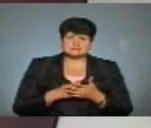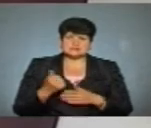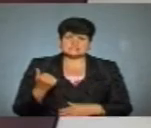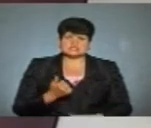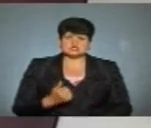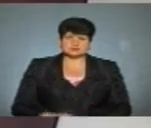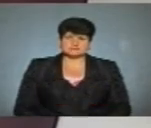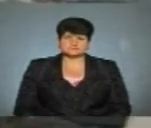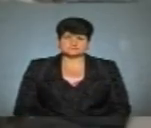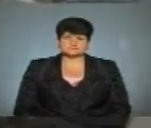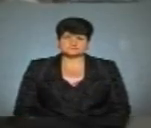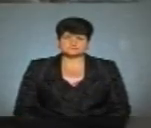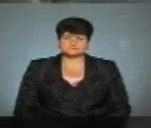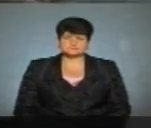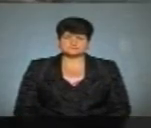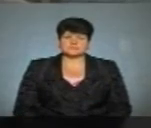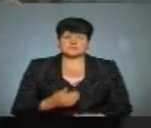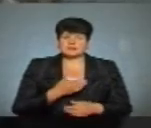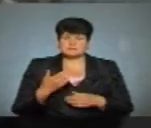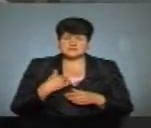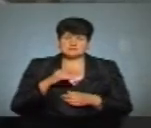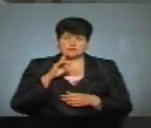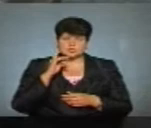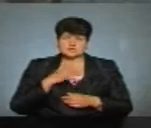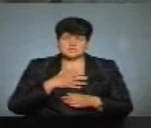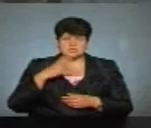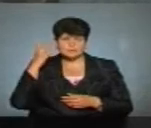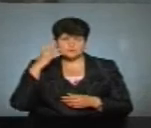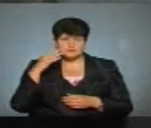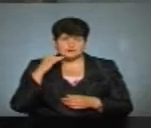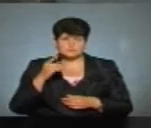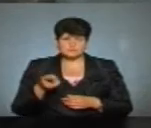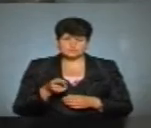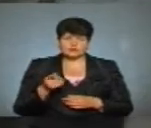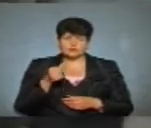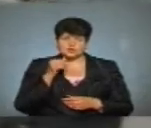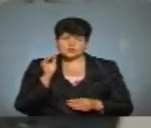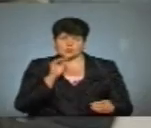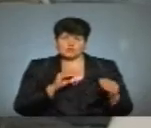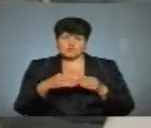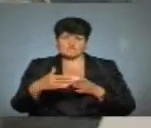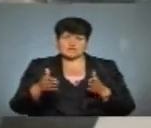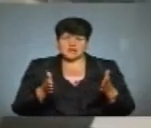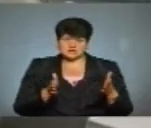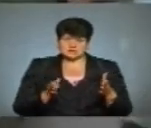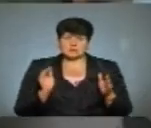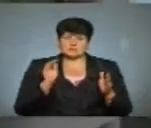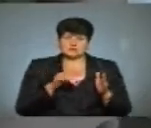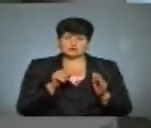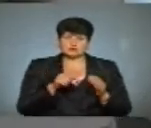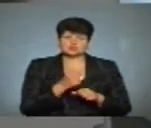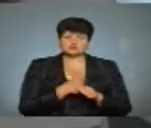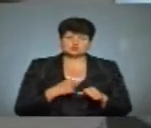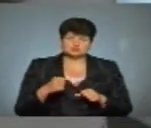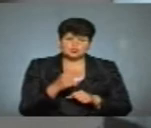тиждень. Ми з молодіжним нашим козацтвом Тернопіля вчора пакували такі ящики. Ми в ящик положили